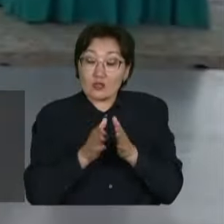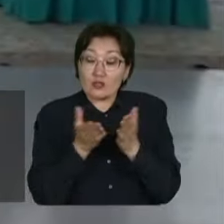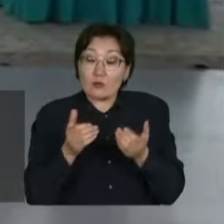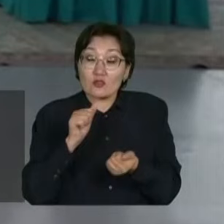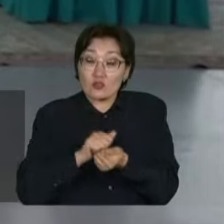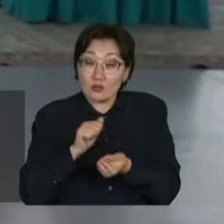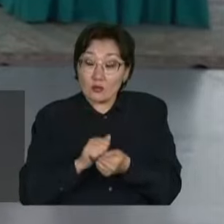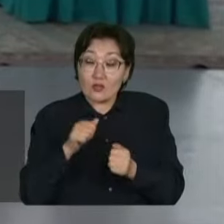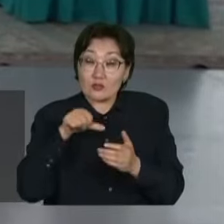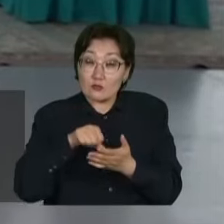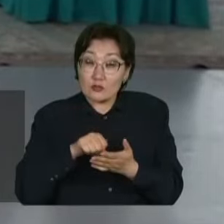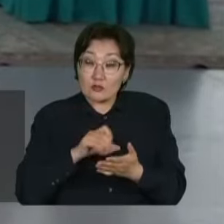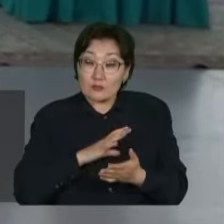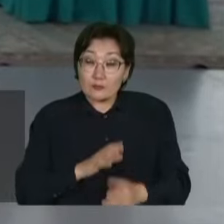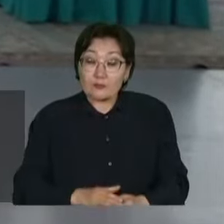Сирек қолжазбаларды